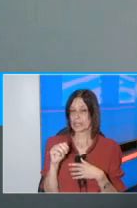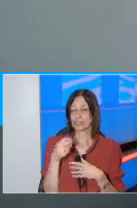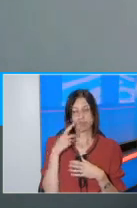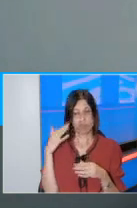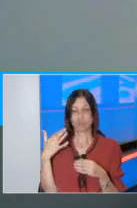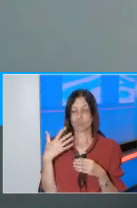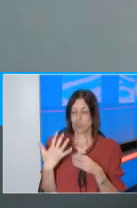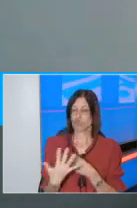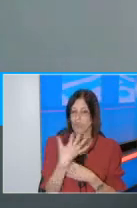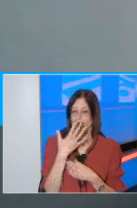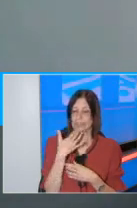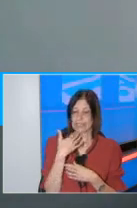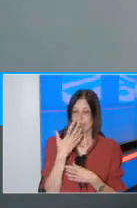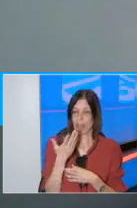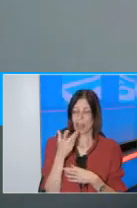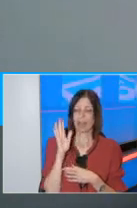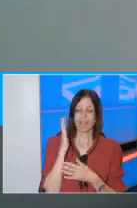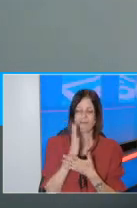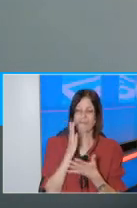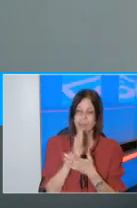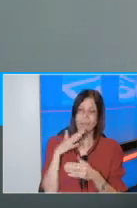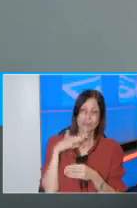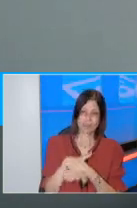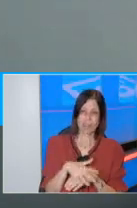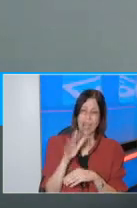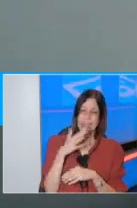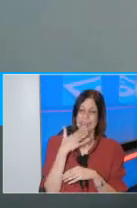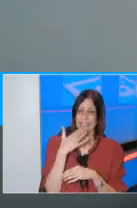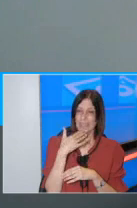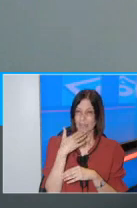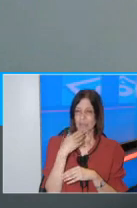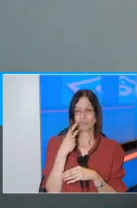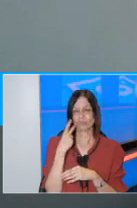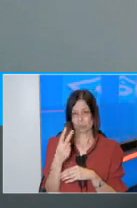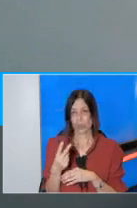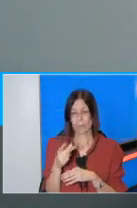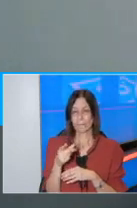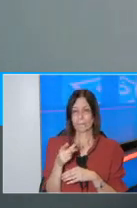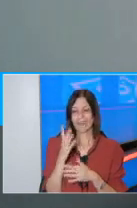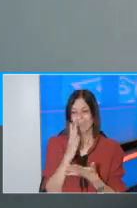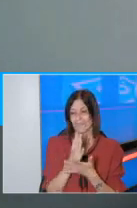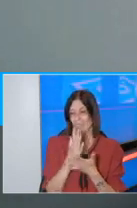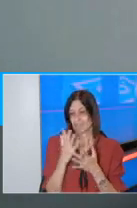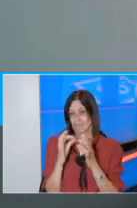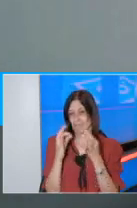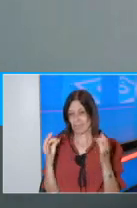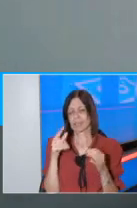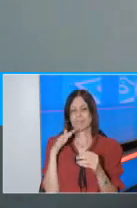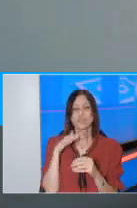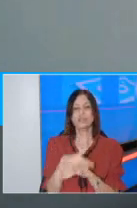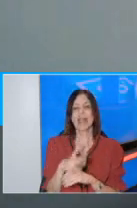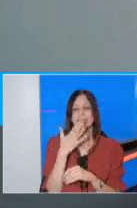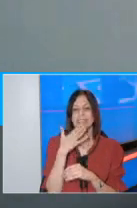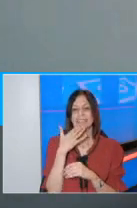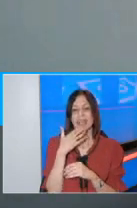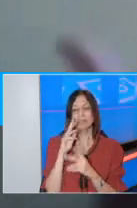שישפיע על ישראל, הוא כבר משפיע על ישראל, אנחנו כבר רואים את האימפקט של זה על ישראל. אבל ישפיע על ישראל בצורה כל כך חזקה, שבעצם זה